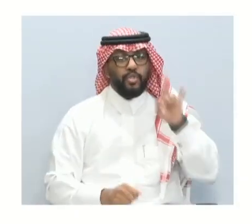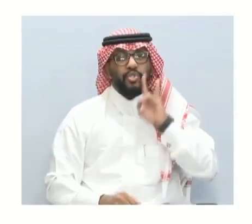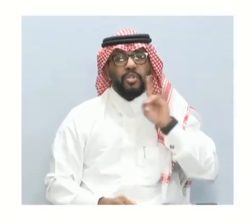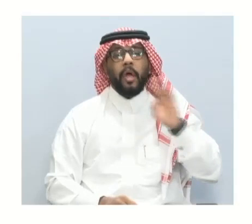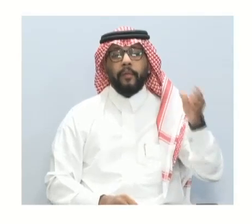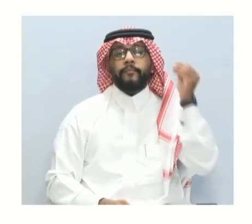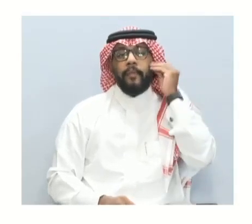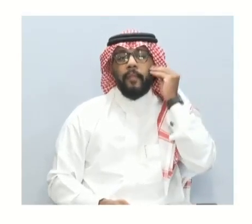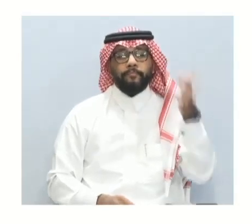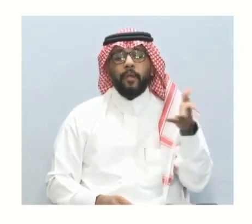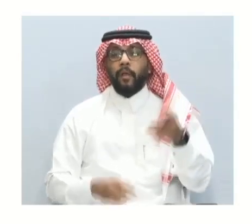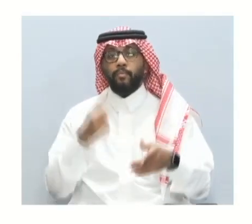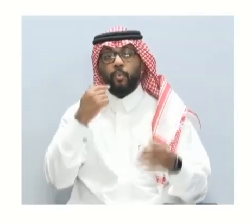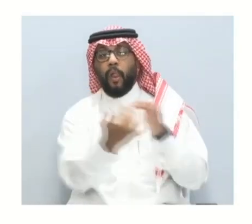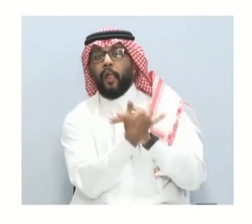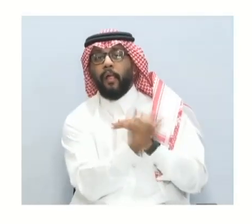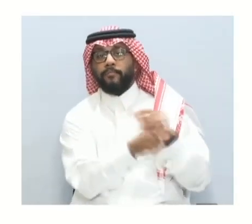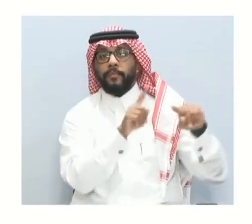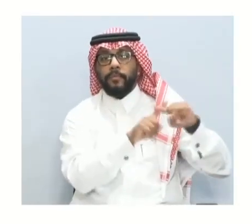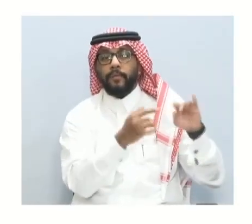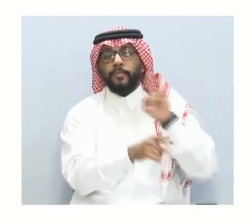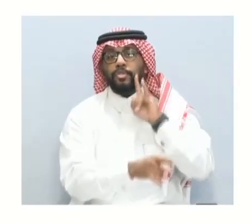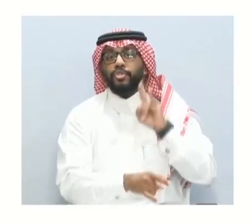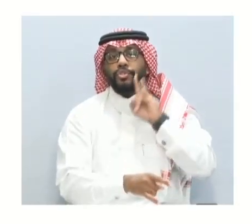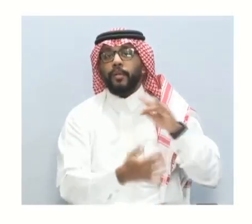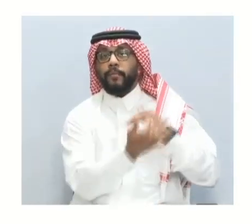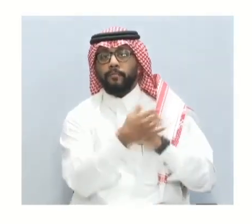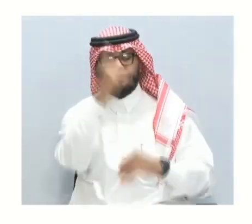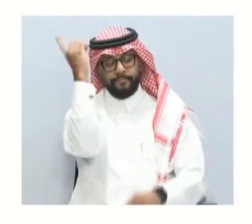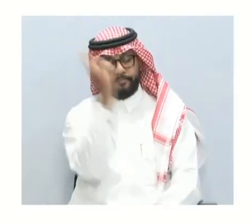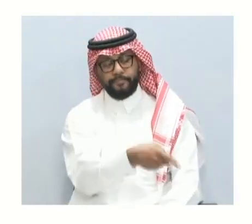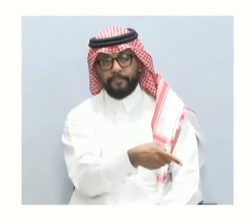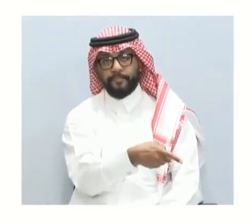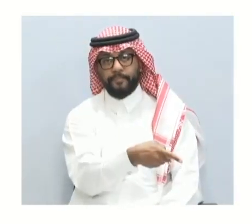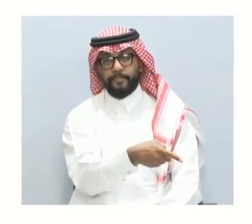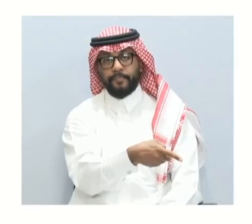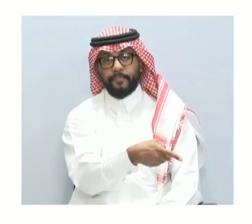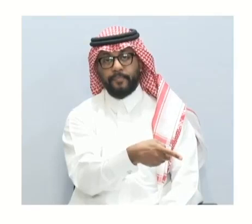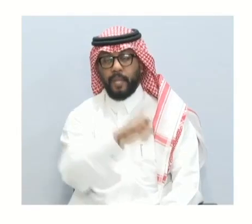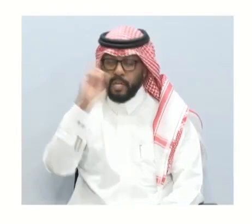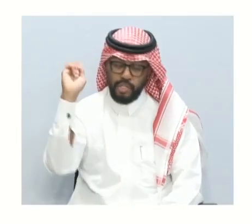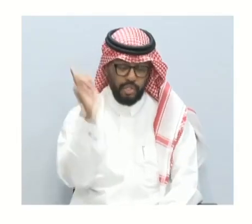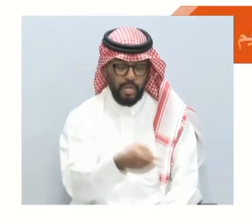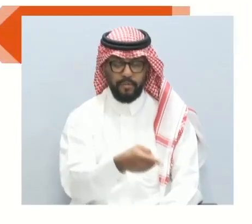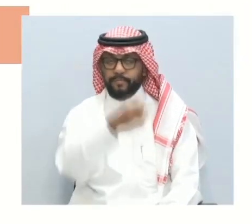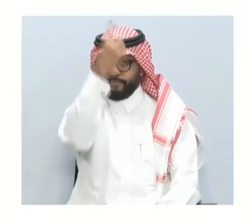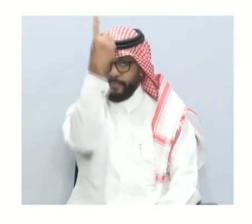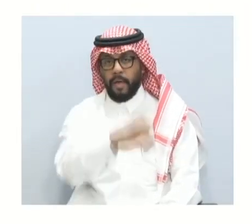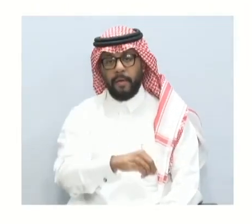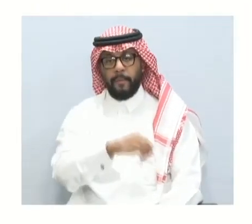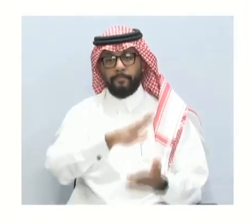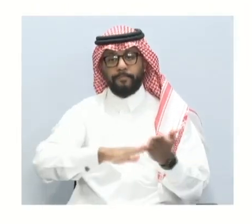بما سيقع في الارض وذلك عن طريق استخدام الشياطين وايضا مما يلحق بالسحر اخواني